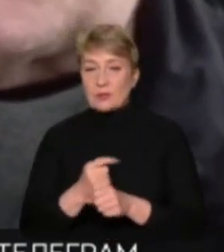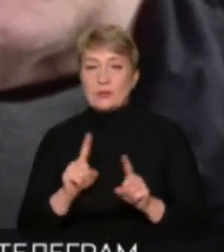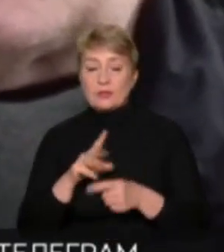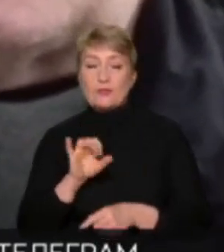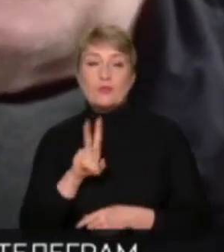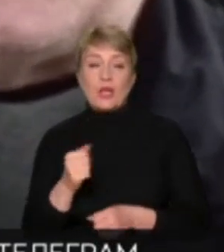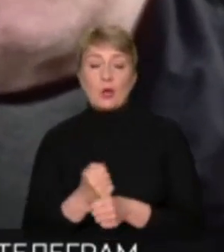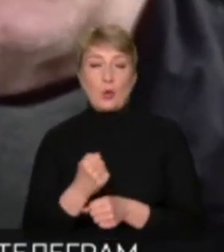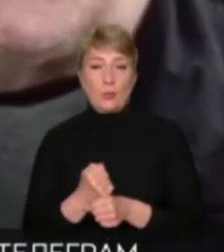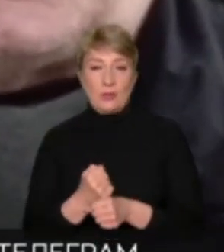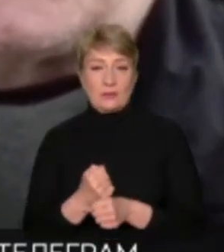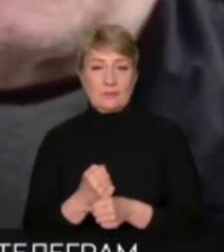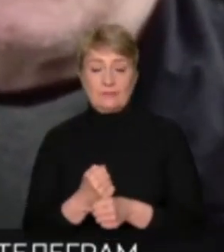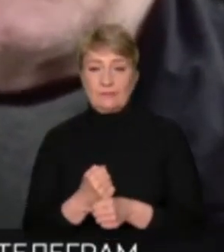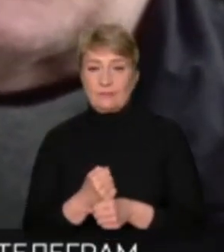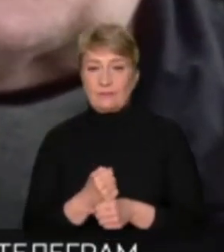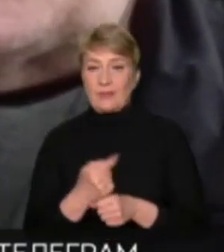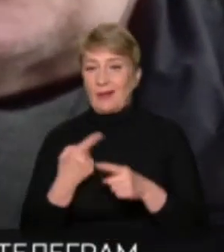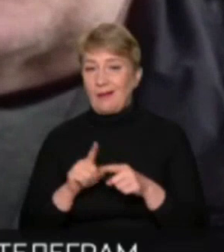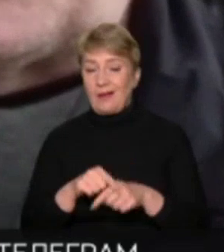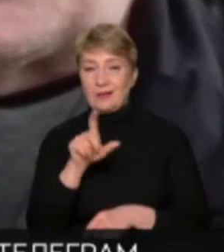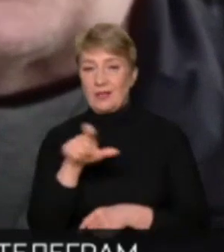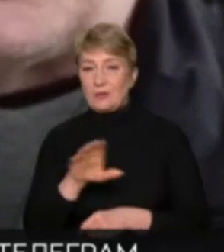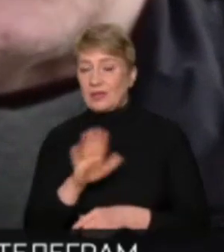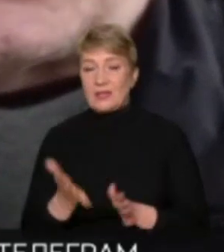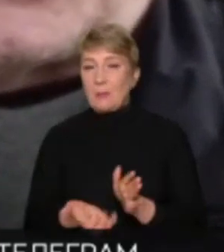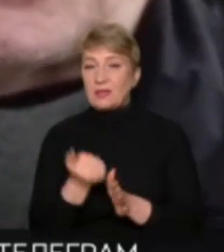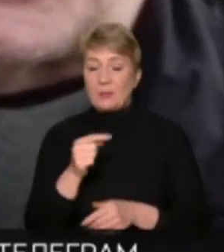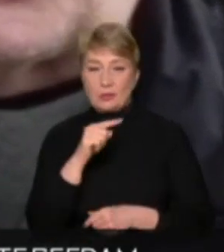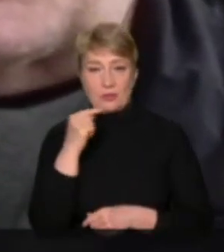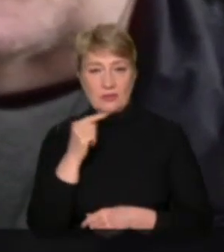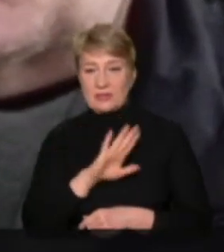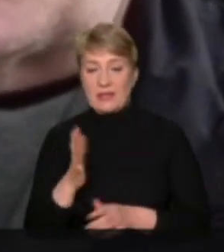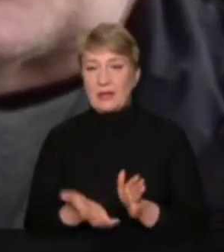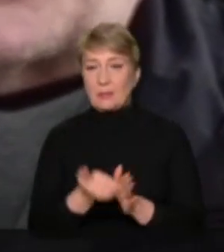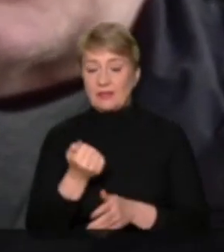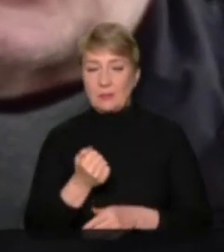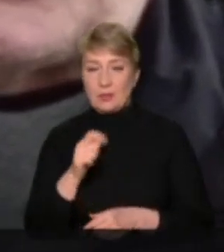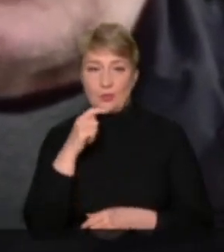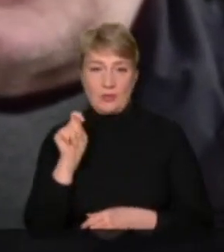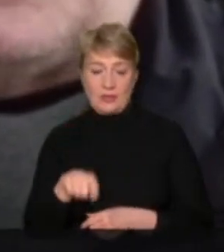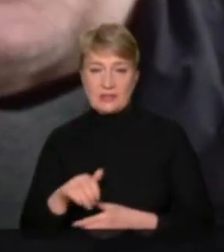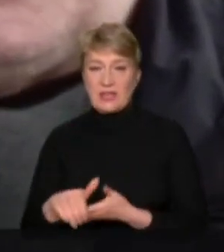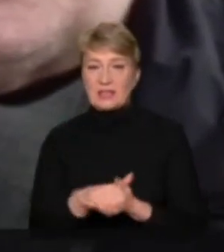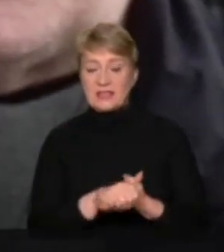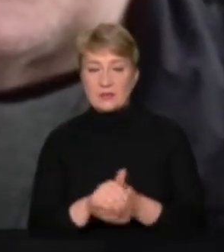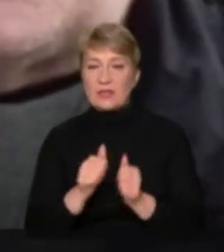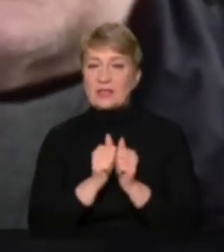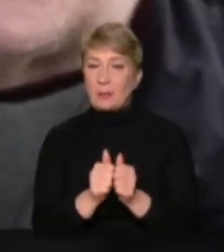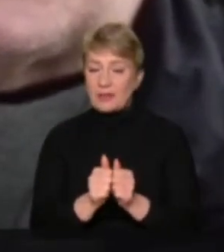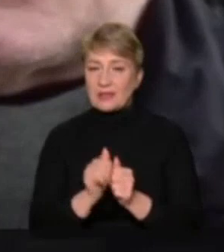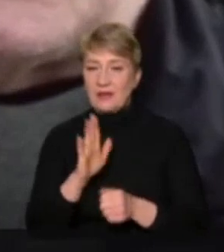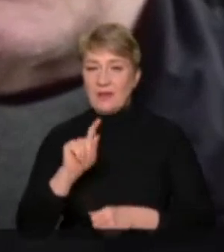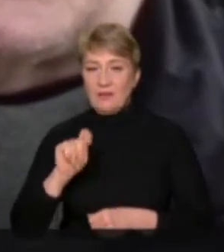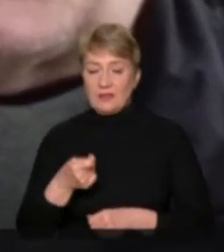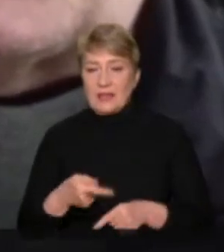ще раз, навряд чи ці люди якось підтримують росіян, а не підтримують нас. Це все ж таки наші друзі, союзники та партнери у цій війні. Але такі